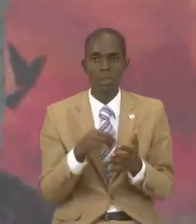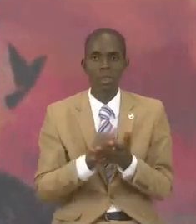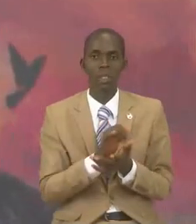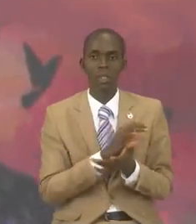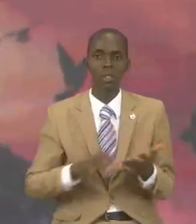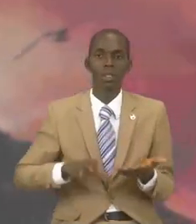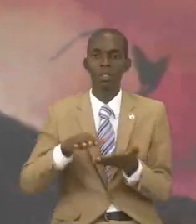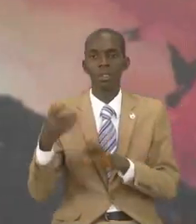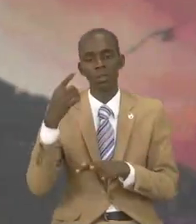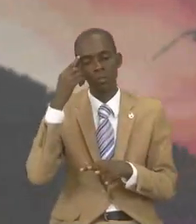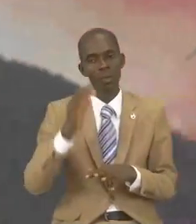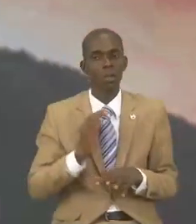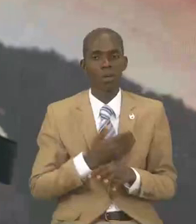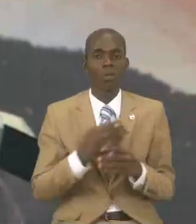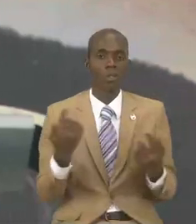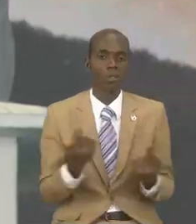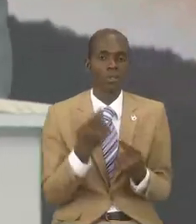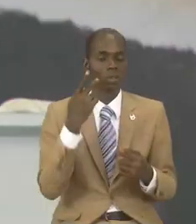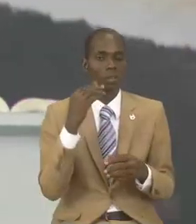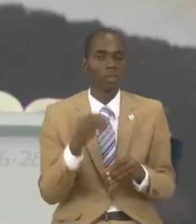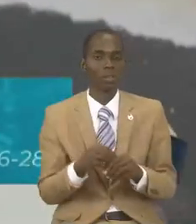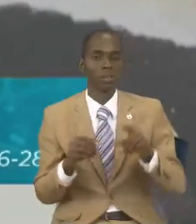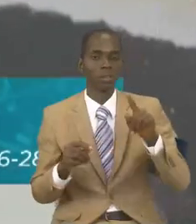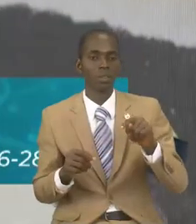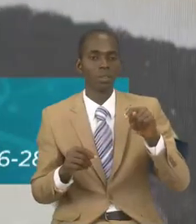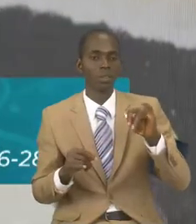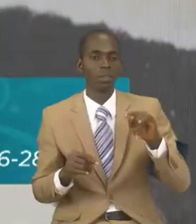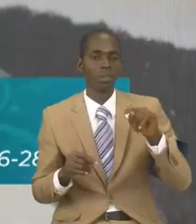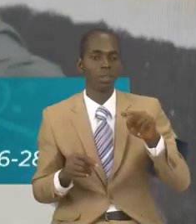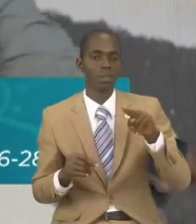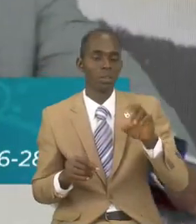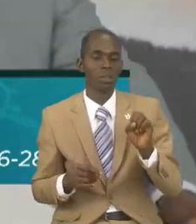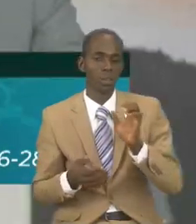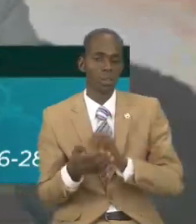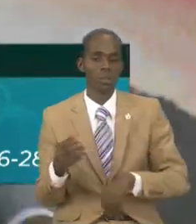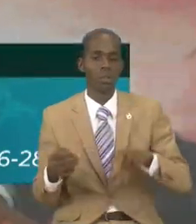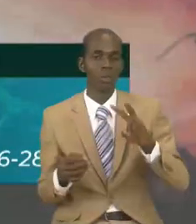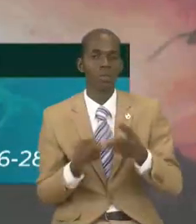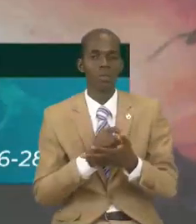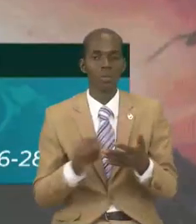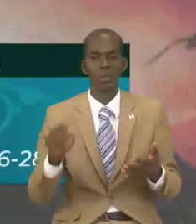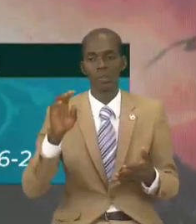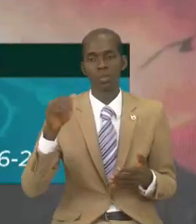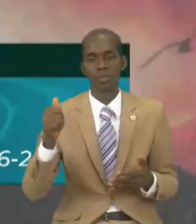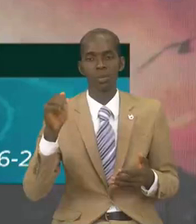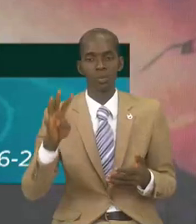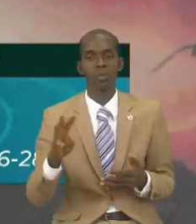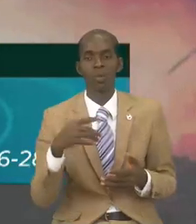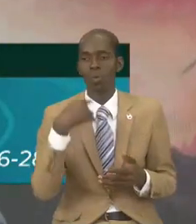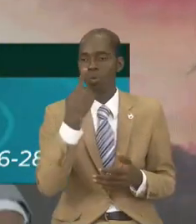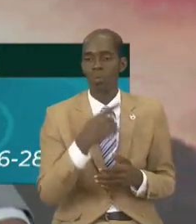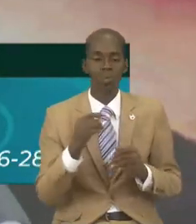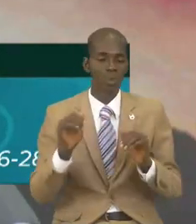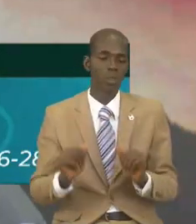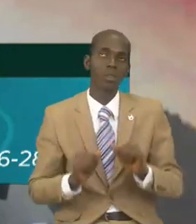les Écritures. Tite chapitre 2:14. En Tite 2:14. Qui